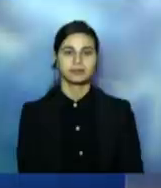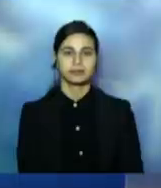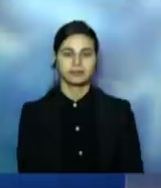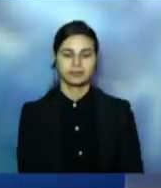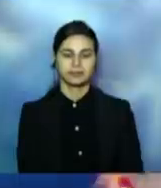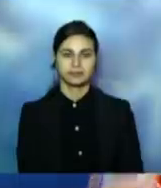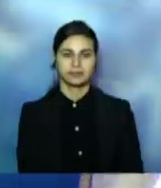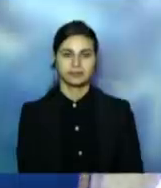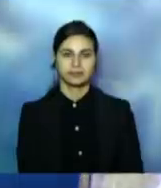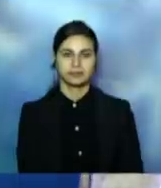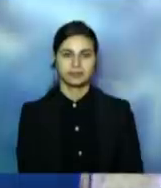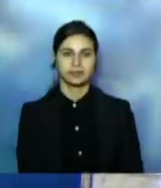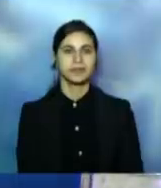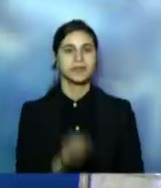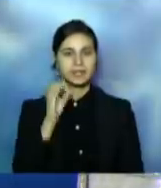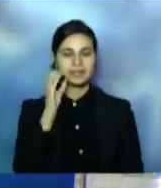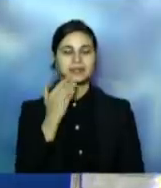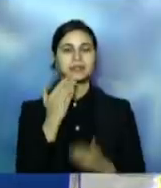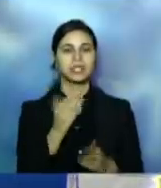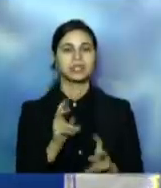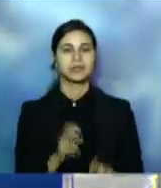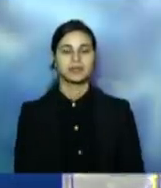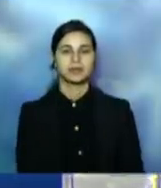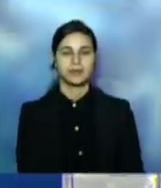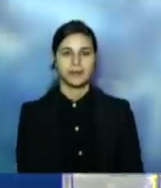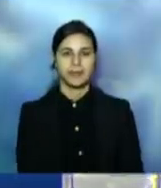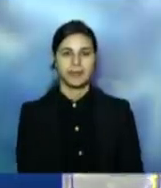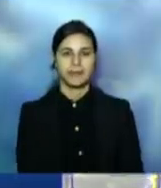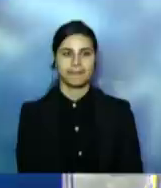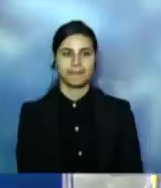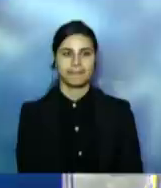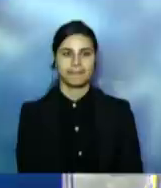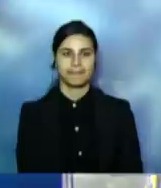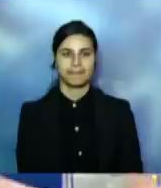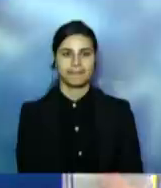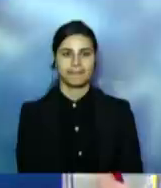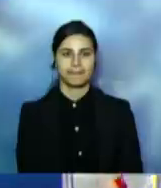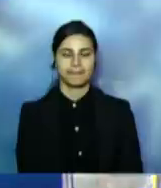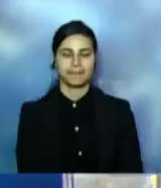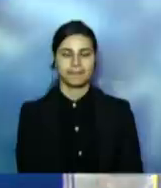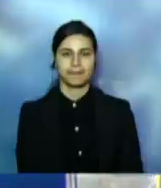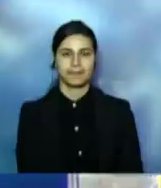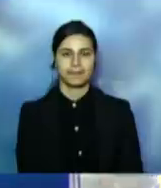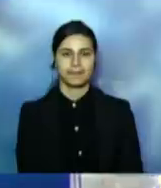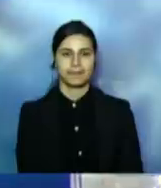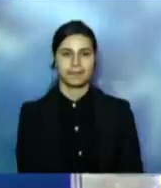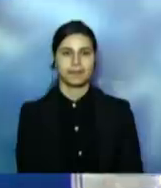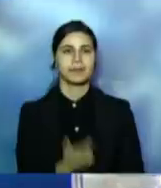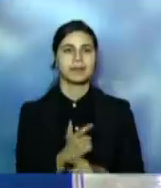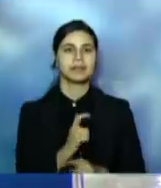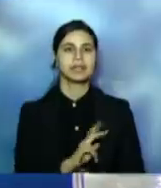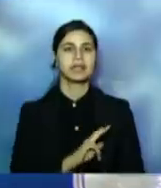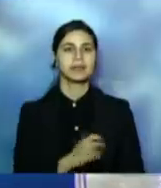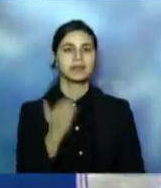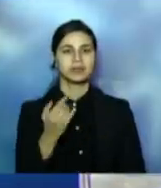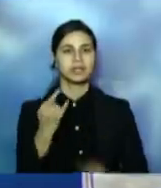ქალბატონებო. გისმენთ, შეგიძლიათ დასვათ კითხვა, ქალბატონო? ქალბატონო მარი, ძალიან მიყვარს თქვენი გადაცემა